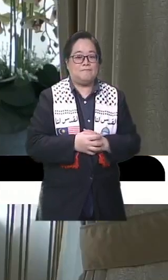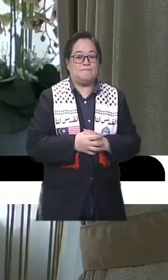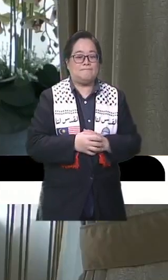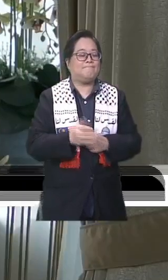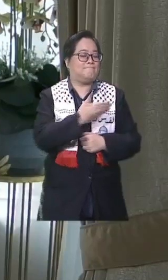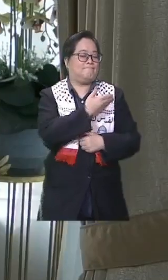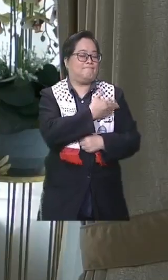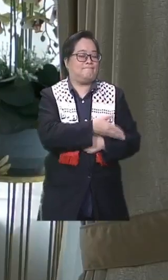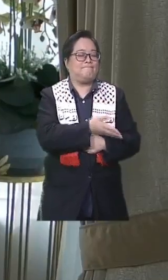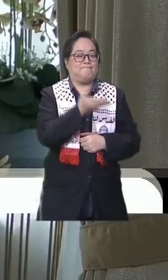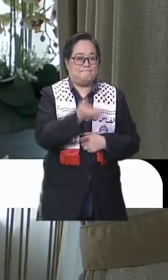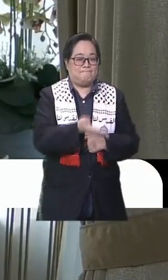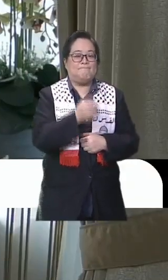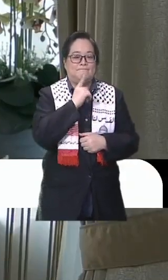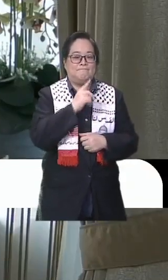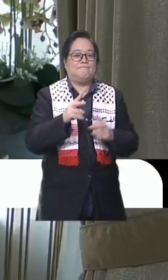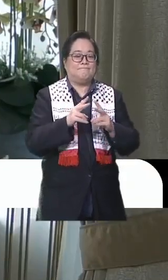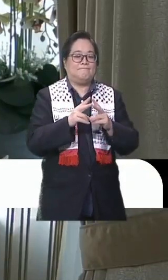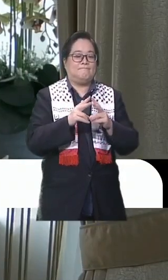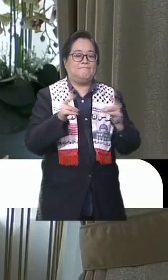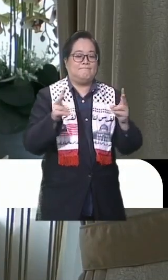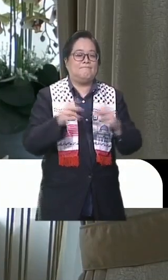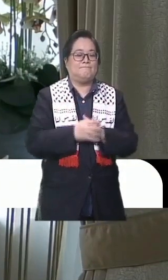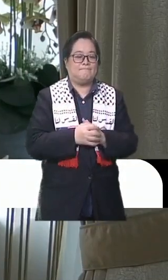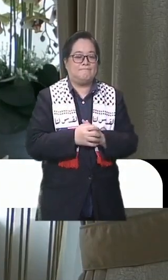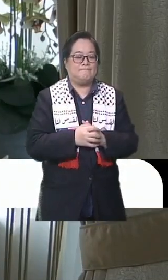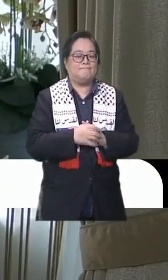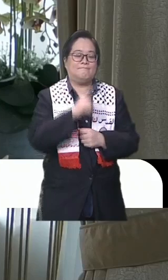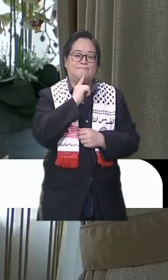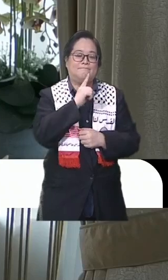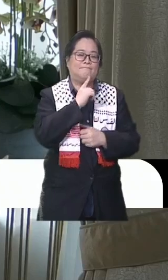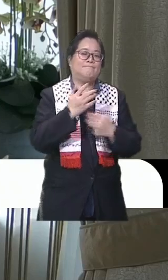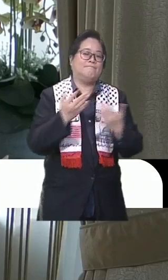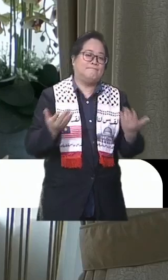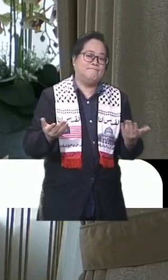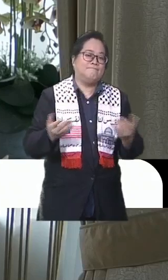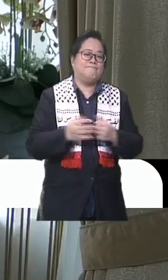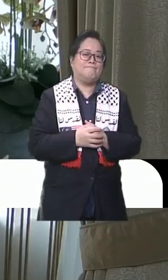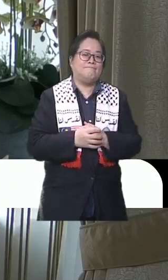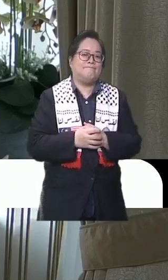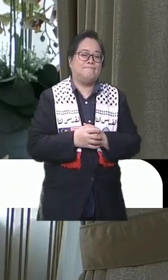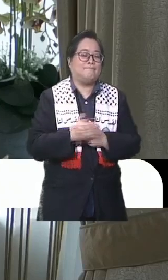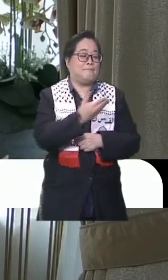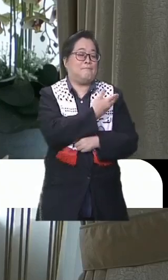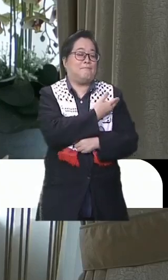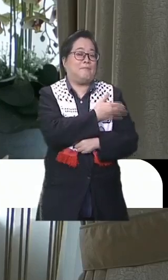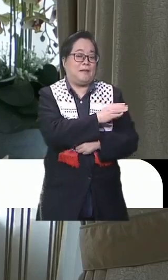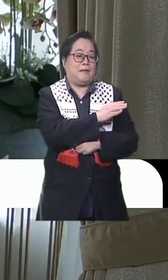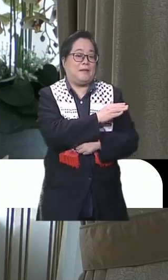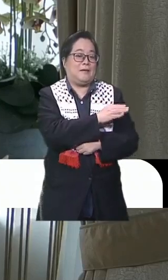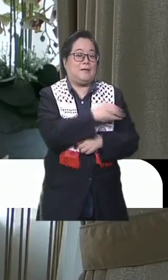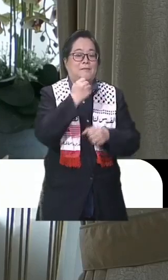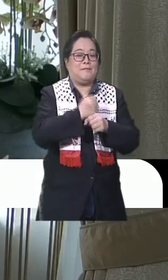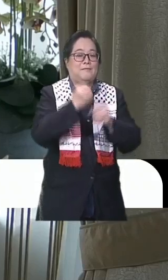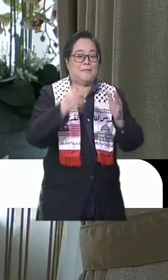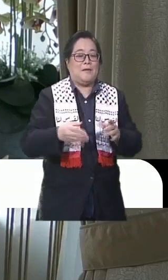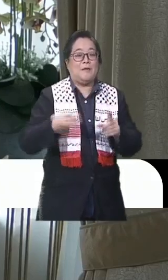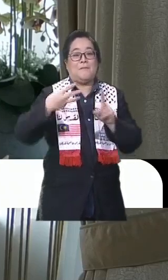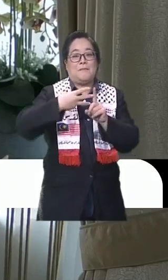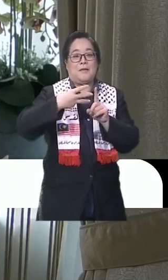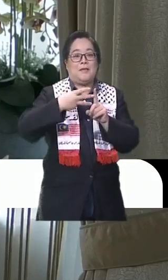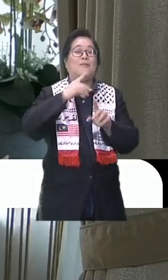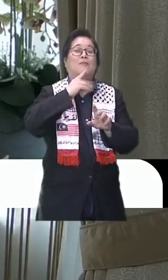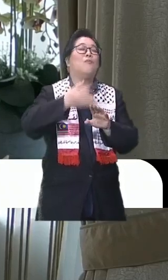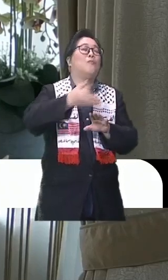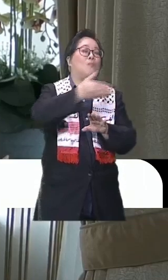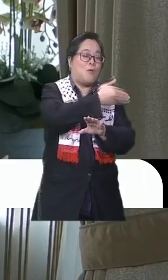allahyarham Ahmad Hafiz Azhar merupakan bekas petugas bernama TV